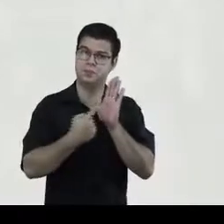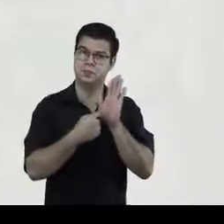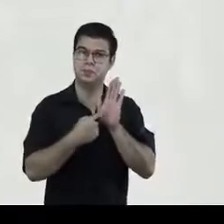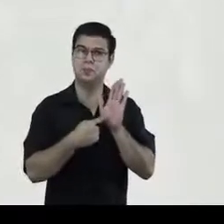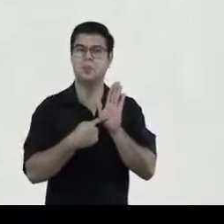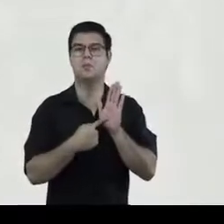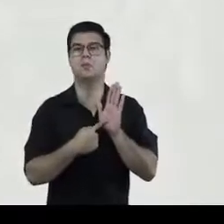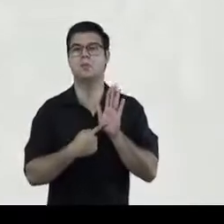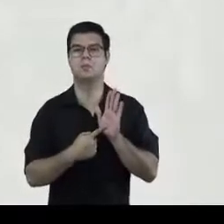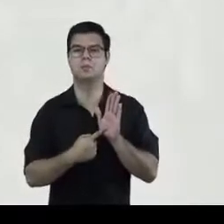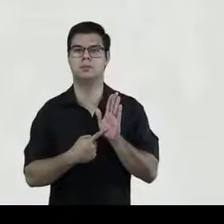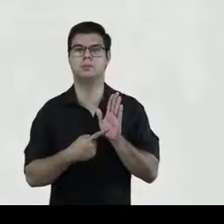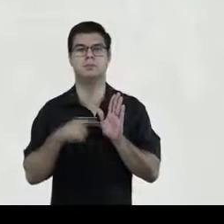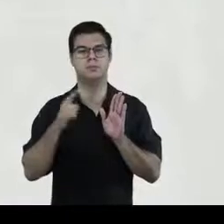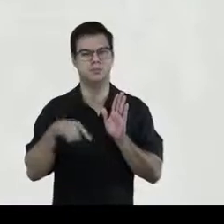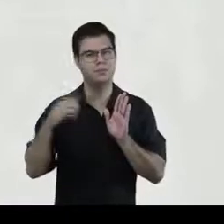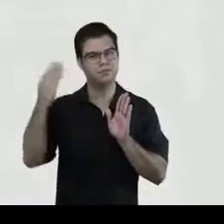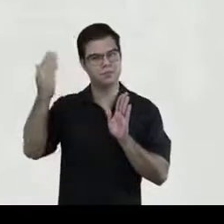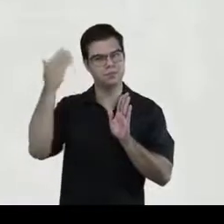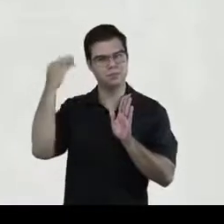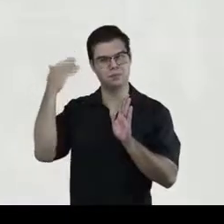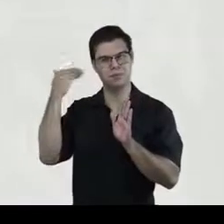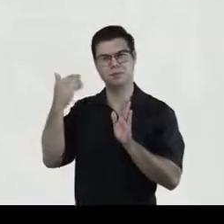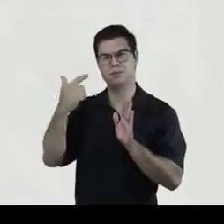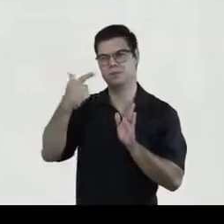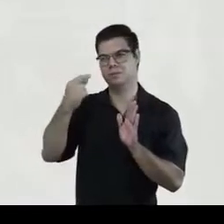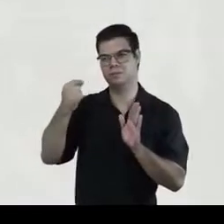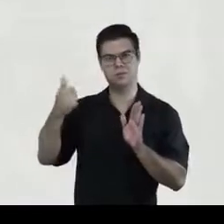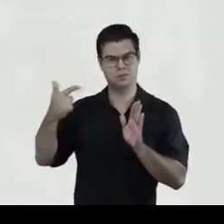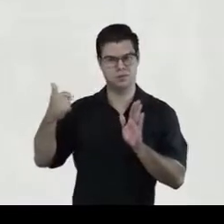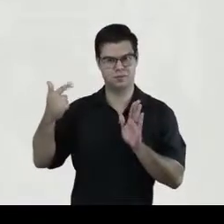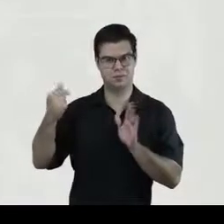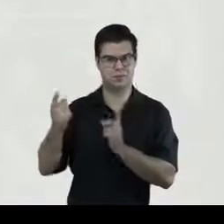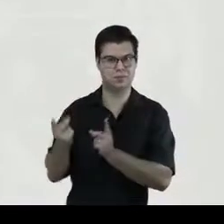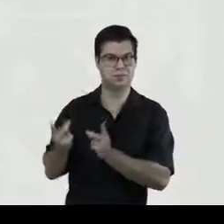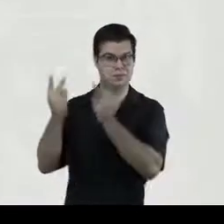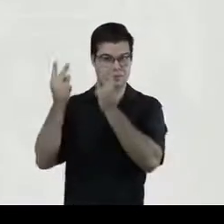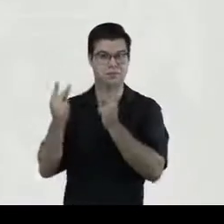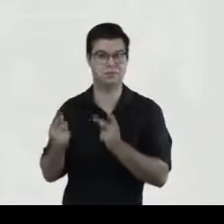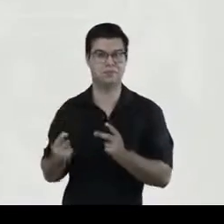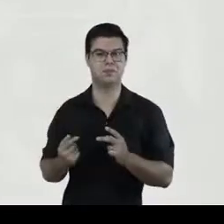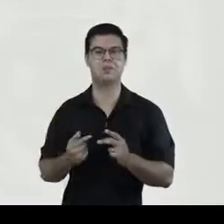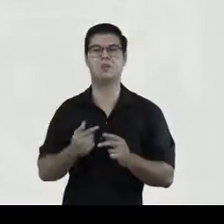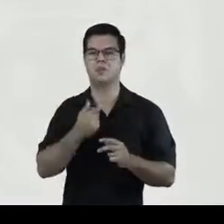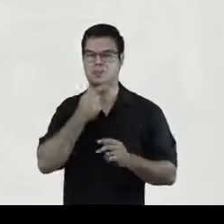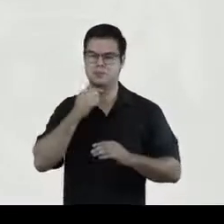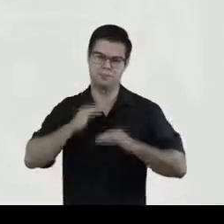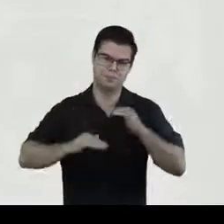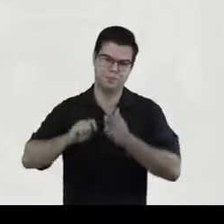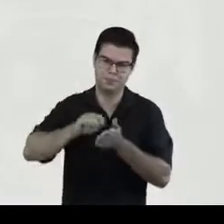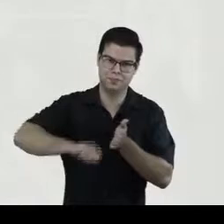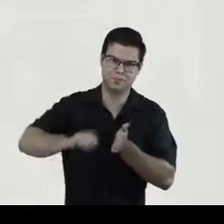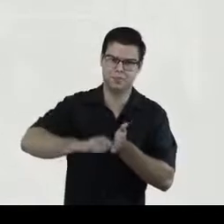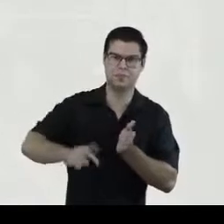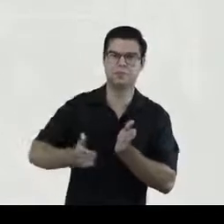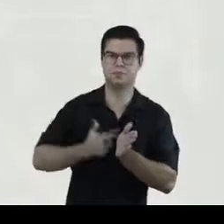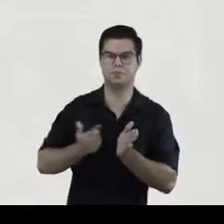le libraire a l'honnêteté de dire qu'il y a un gilottage, ce qui n'est pas toujours le cas. Suivante.